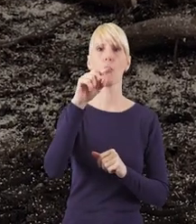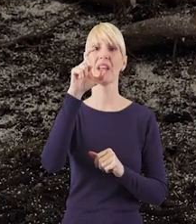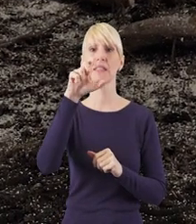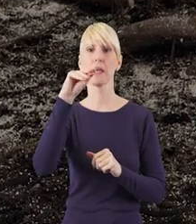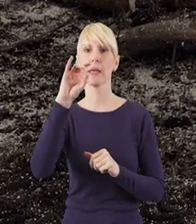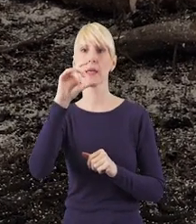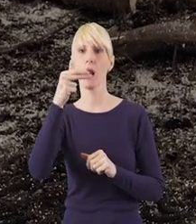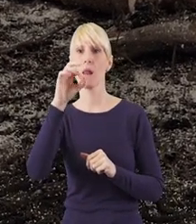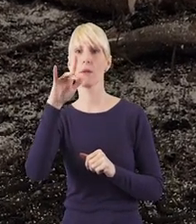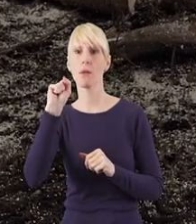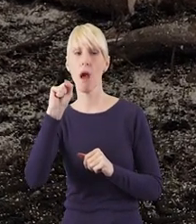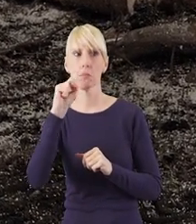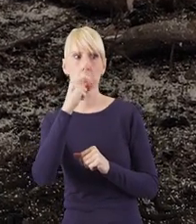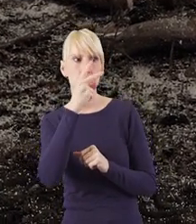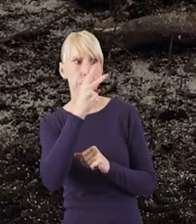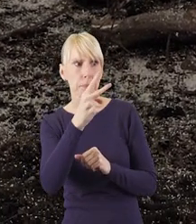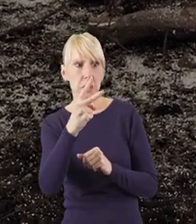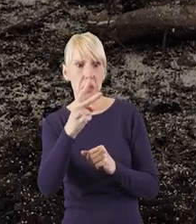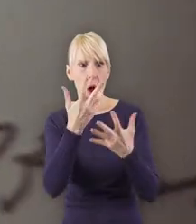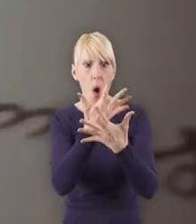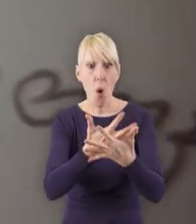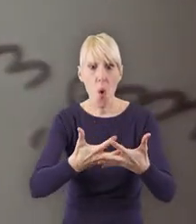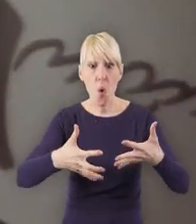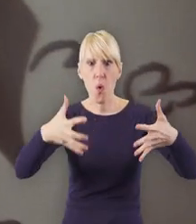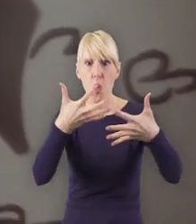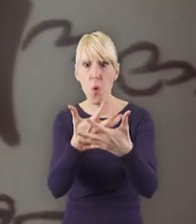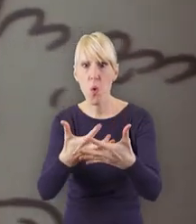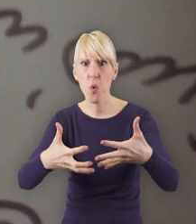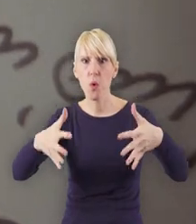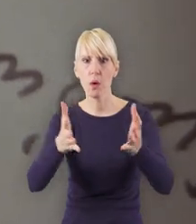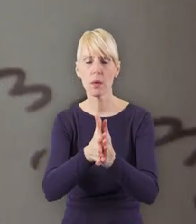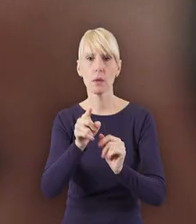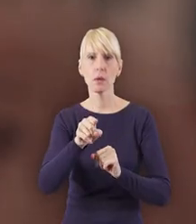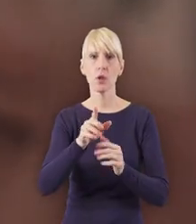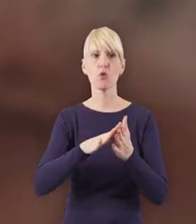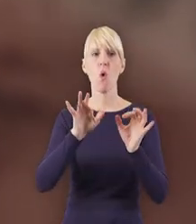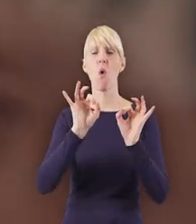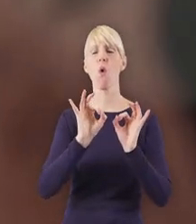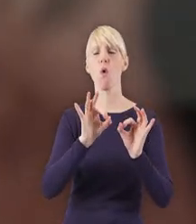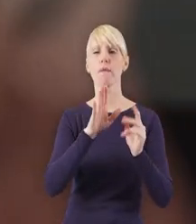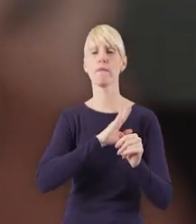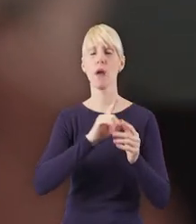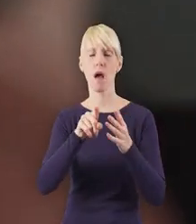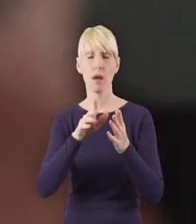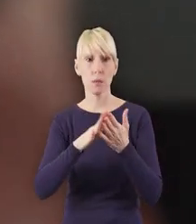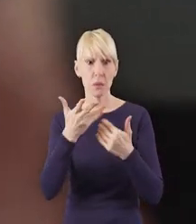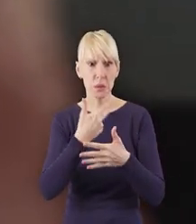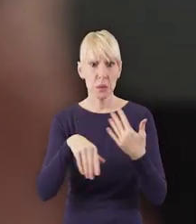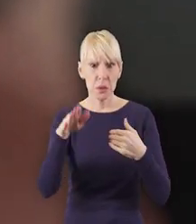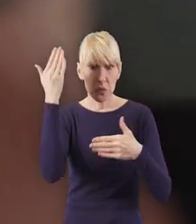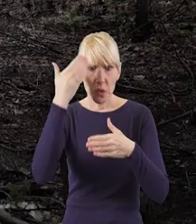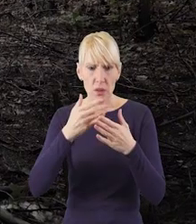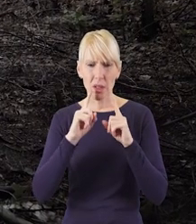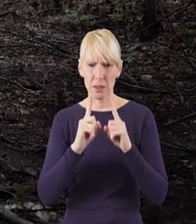cegielnią, zauważył Witczak świeżo rozkopane rowy. Ofiary nocnej egzekucji były tak słabo